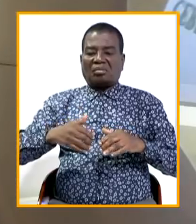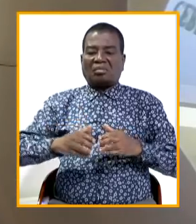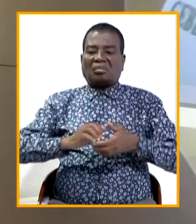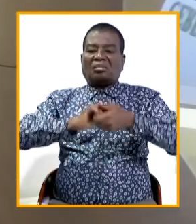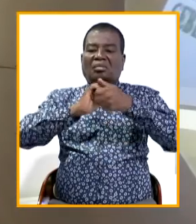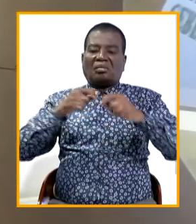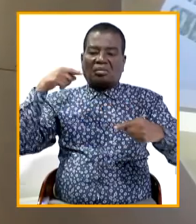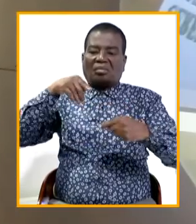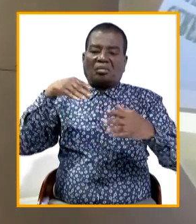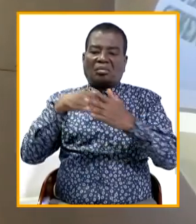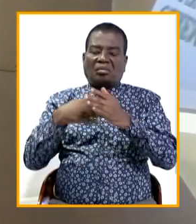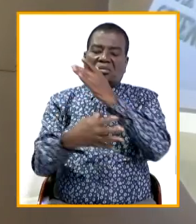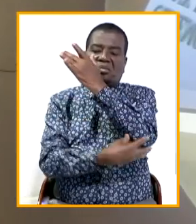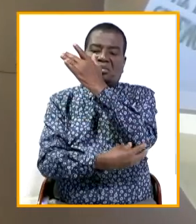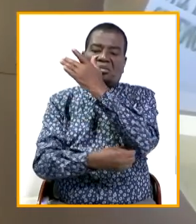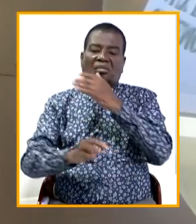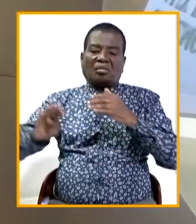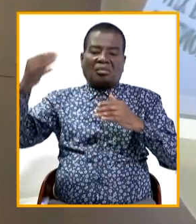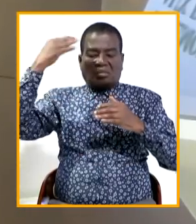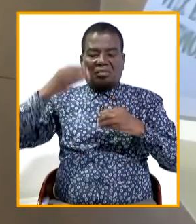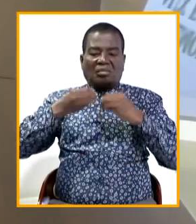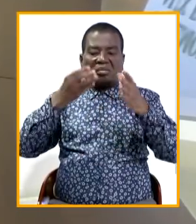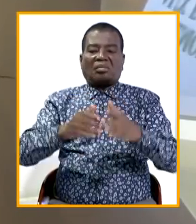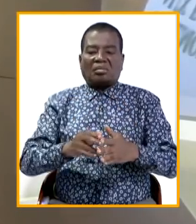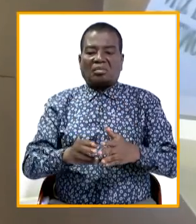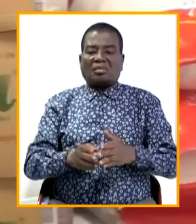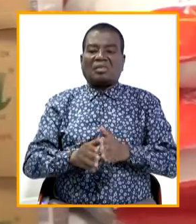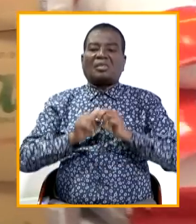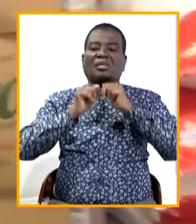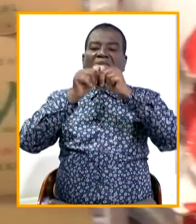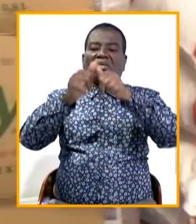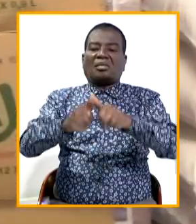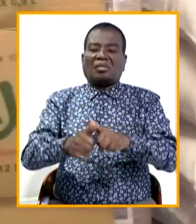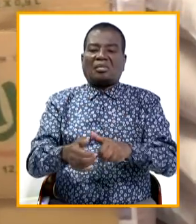pauvreté, Miss Belmondogo remet des dons en vivres, non vivres et du numéraire aux familles victimes de